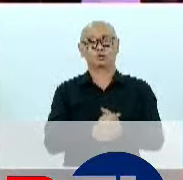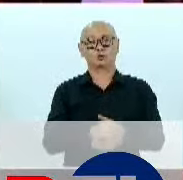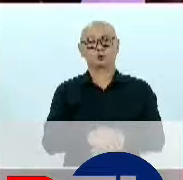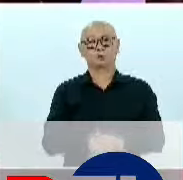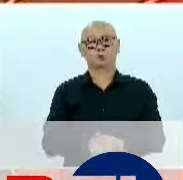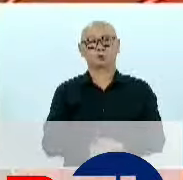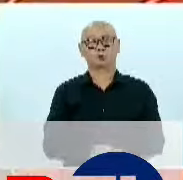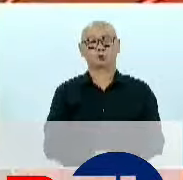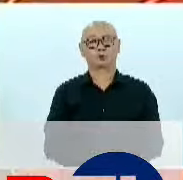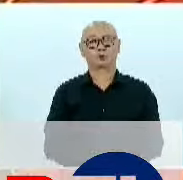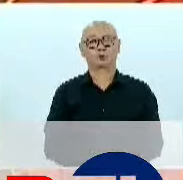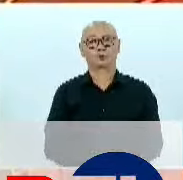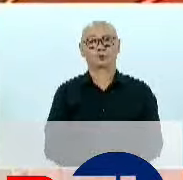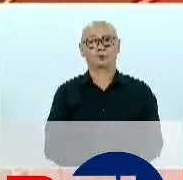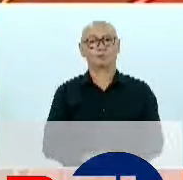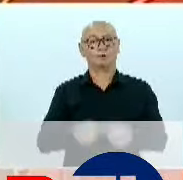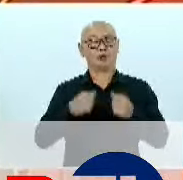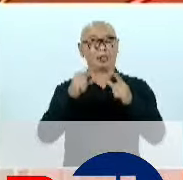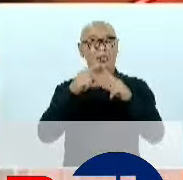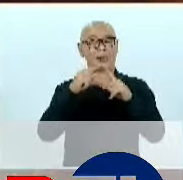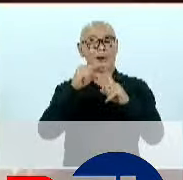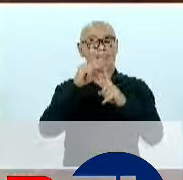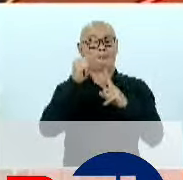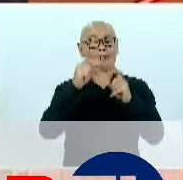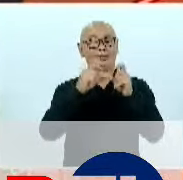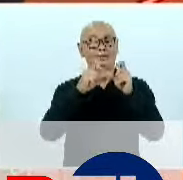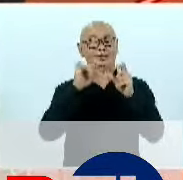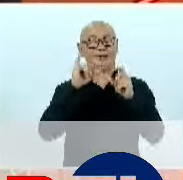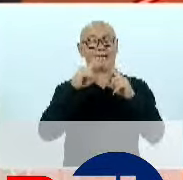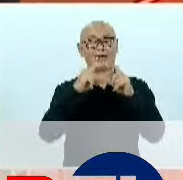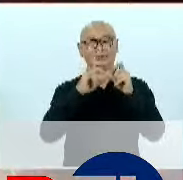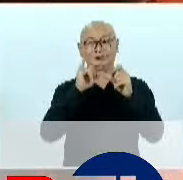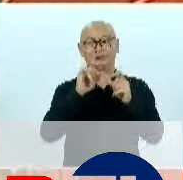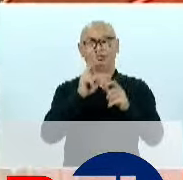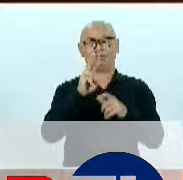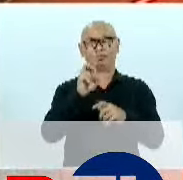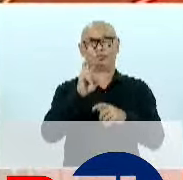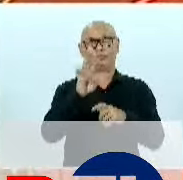pasangan calon gubernur dan wakil gubernur provinsi Jawa Tengah